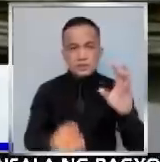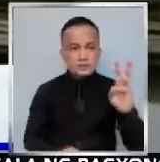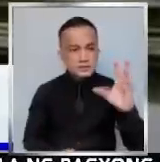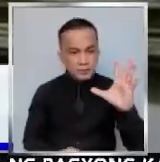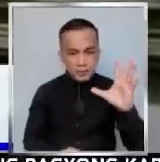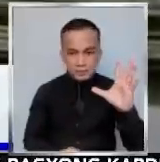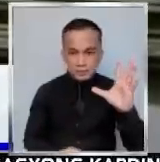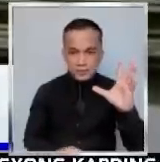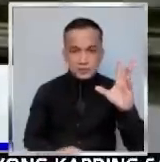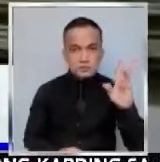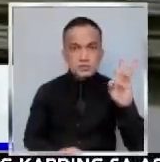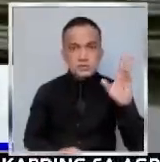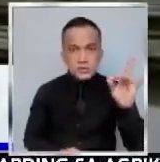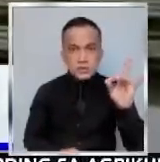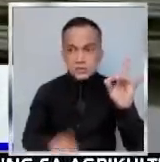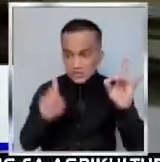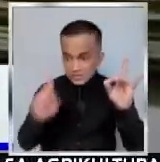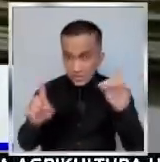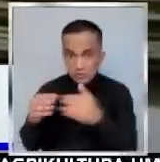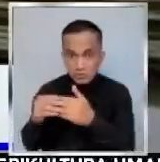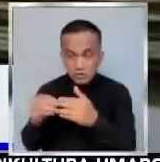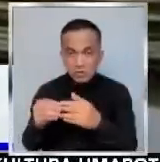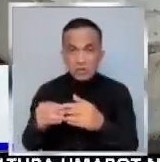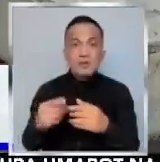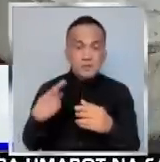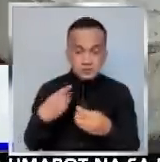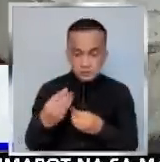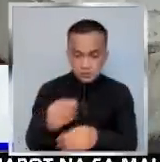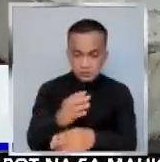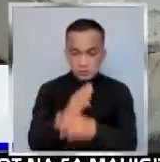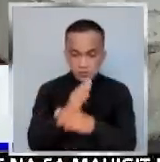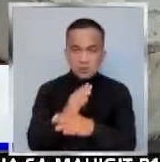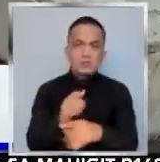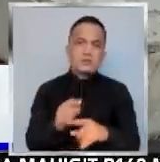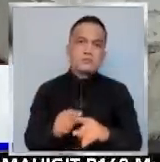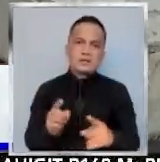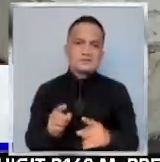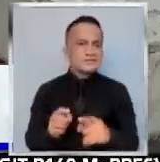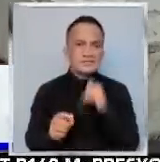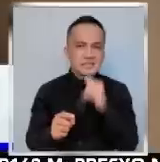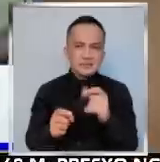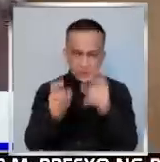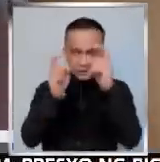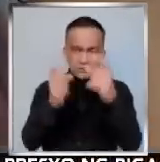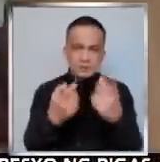pesos kada dolyar. May solusyon daw sana para mapigilan ito, pero hindi raw agarang maisasagawa. May mga structural